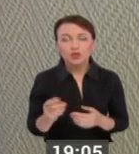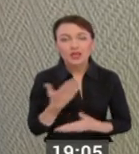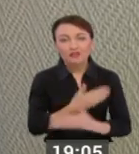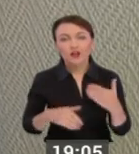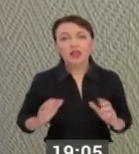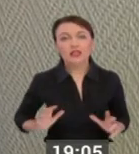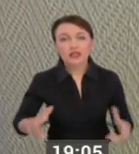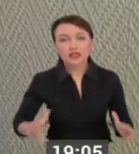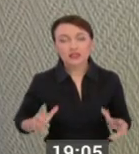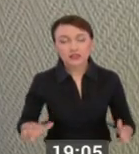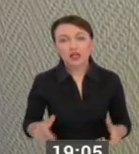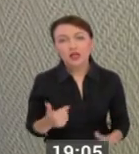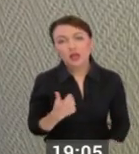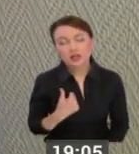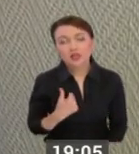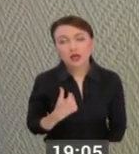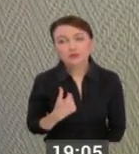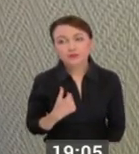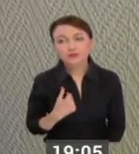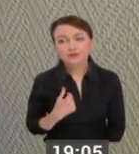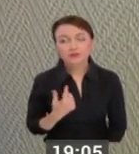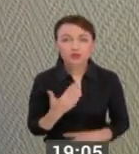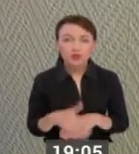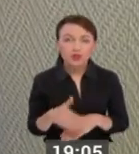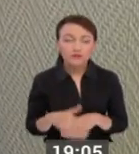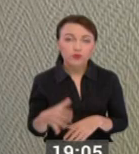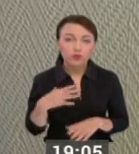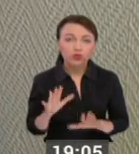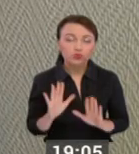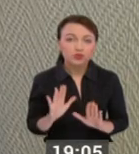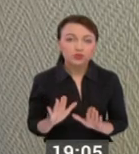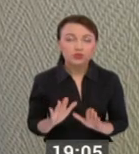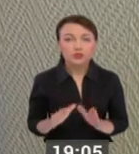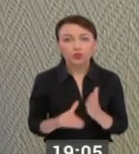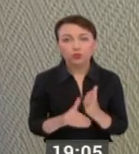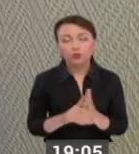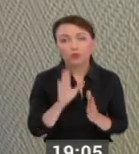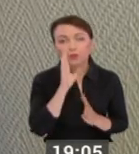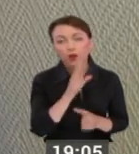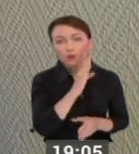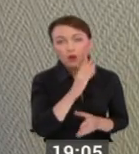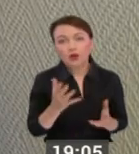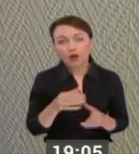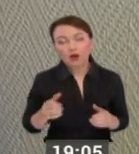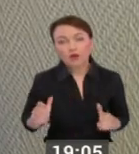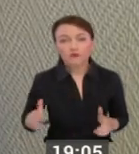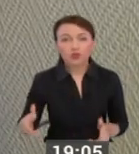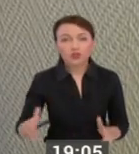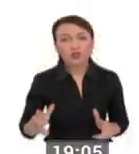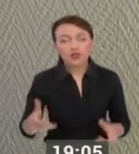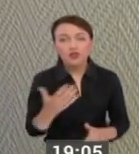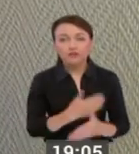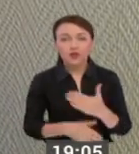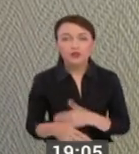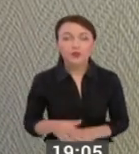І я на дворі була тільки за допомогою мами, яка возила мене на інвалідному